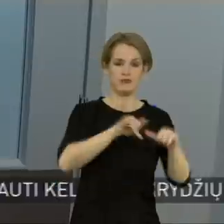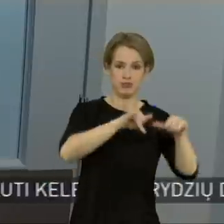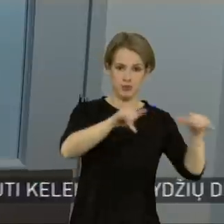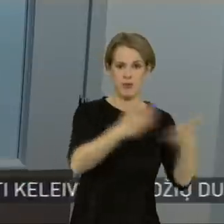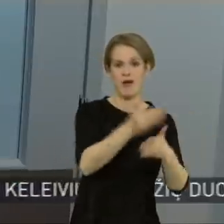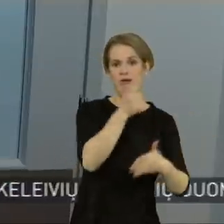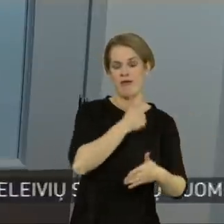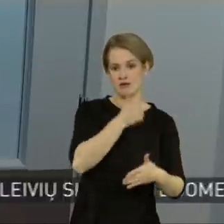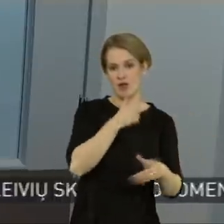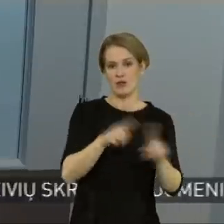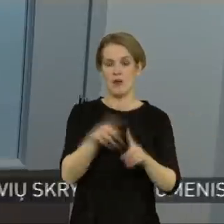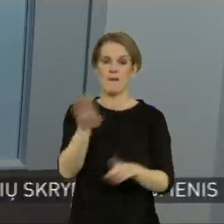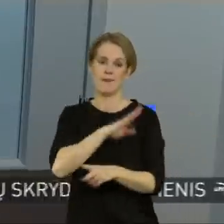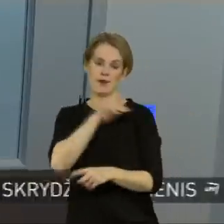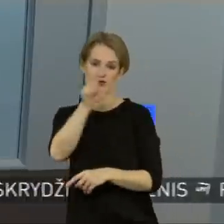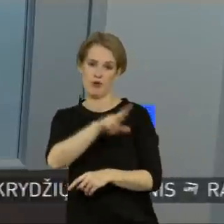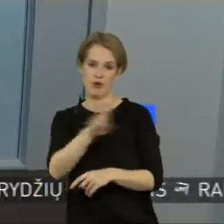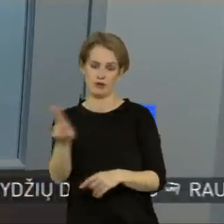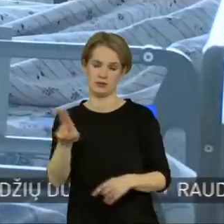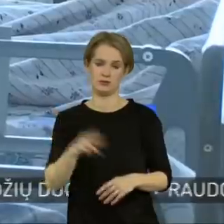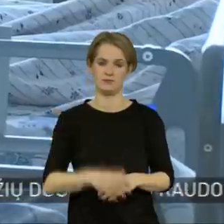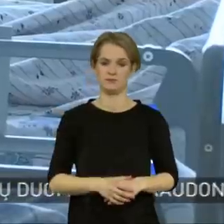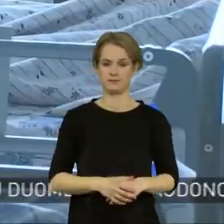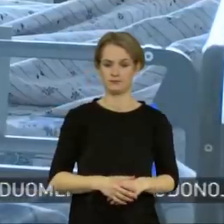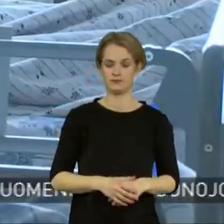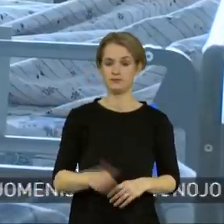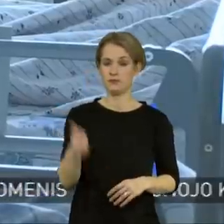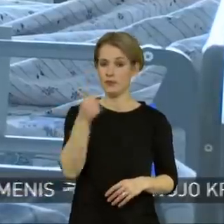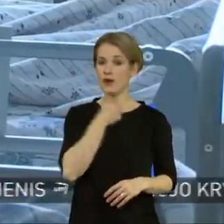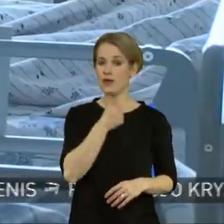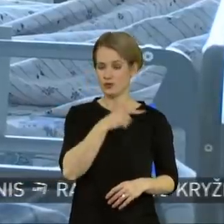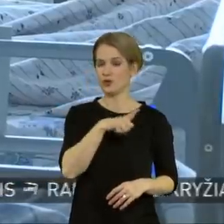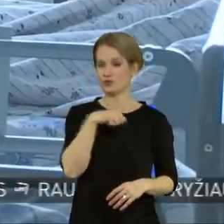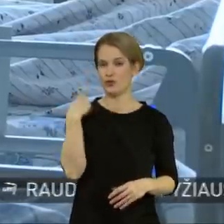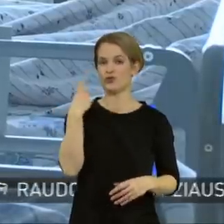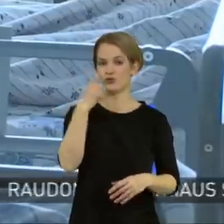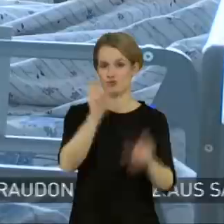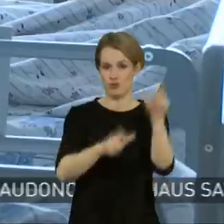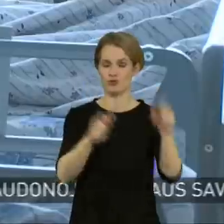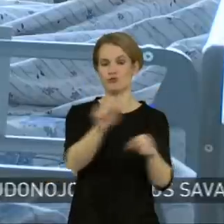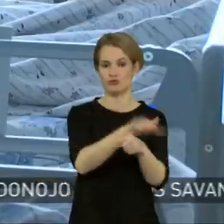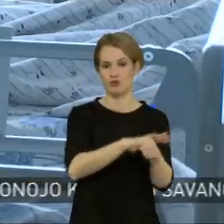Estija pasaulyje atsilieka tik nuo Čekijos ir San Marino. Po artimo kontakto su